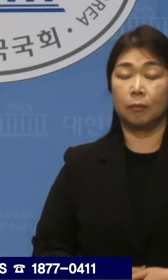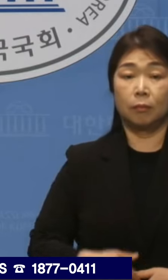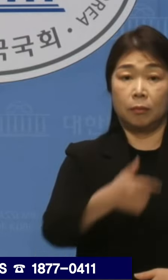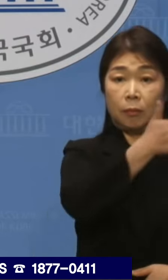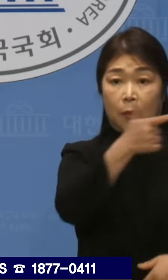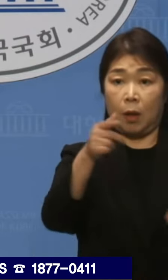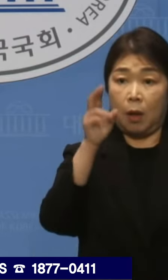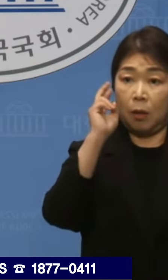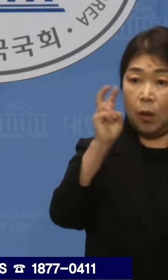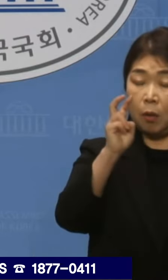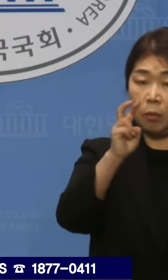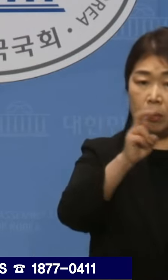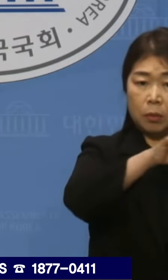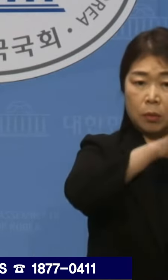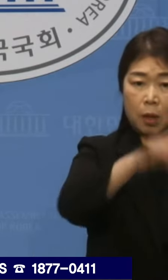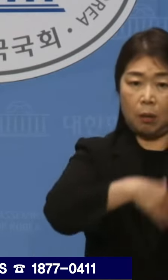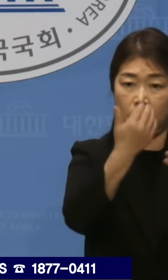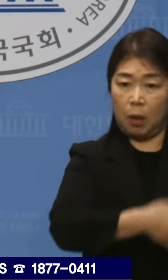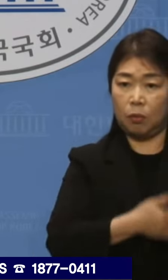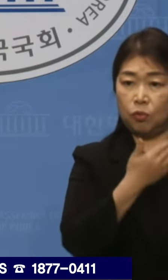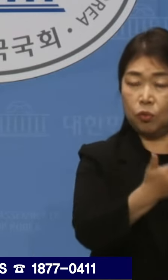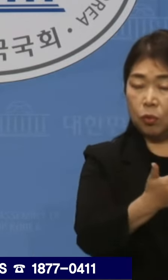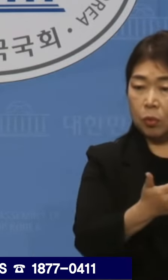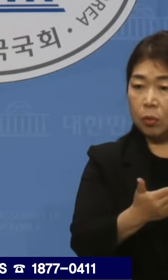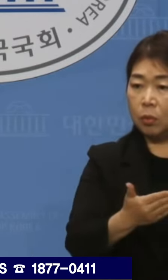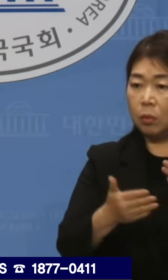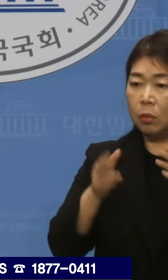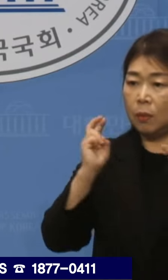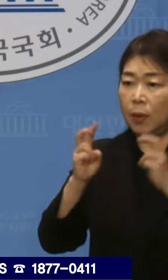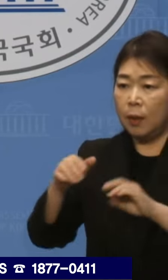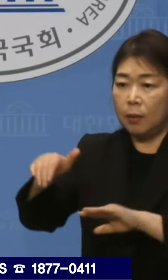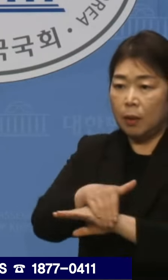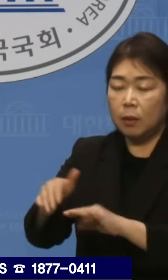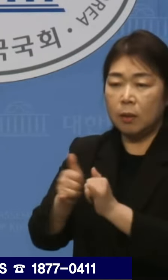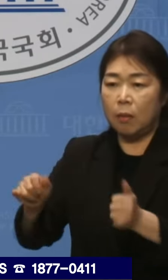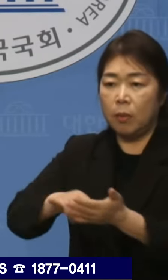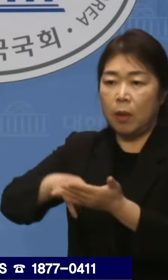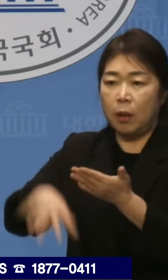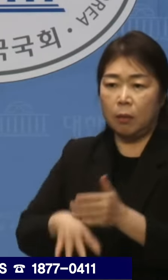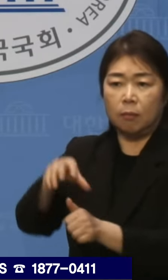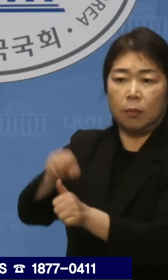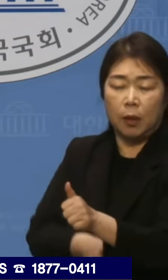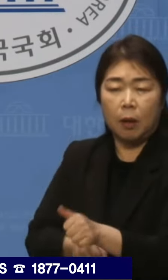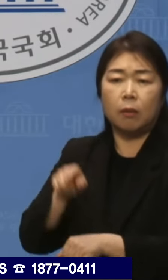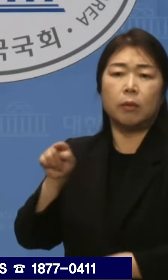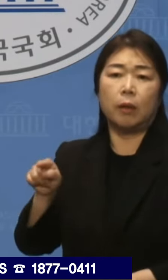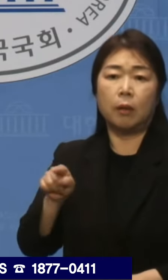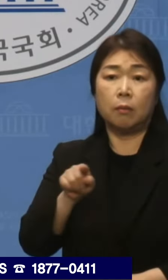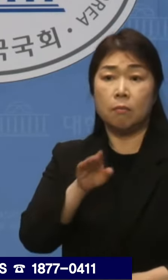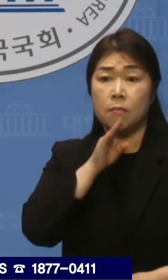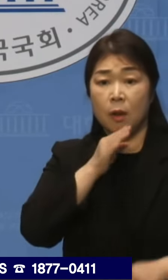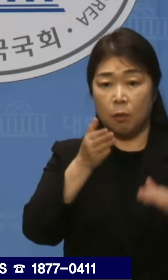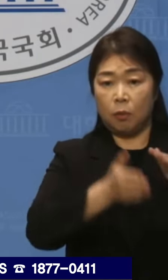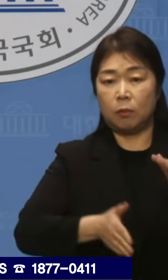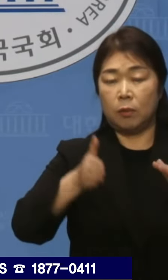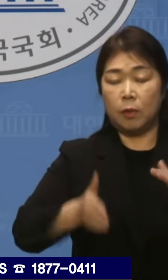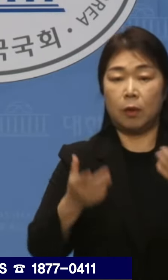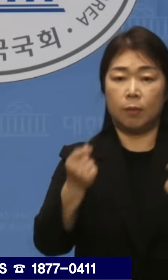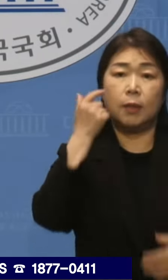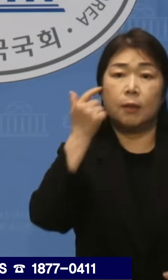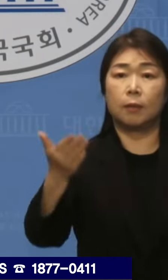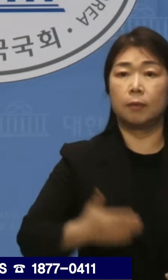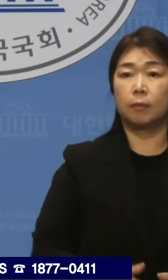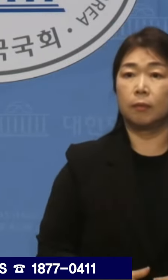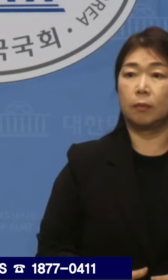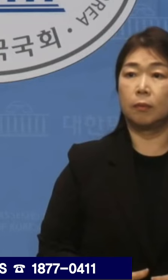대기업은 세금 깎아주고 직장인들 유리지갑만 터는 것이 윤석열 정부의 공정입니까?